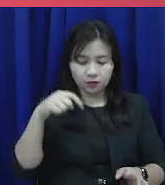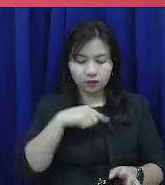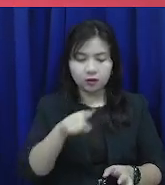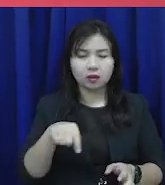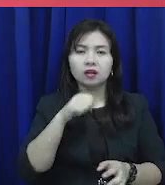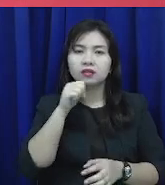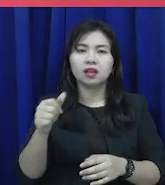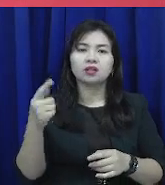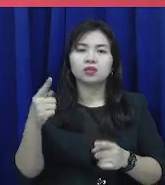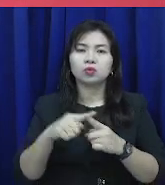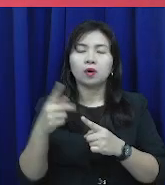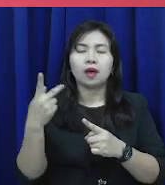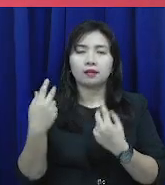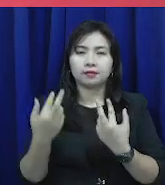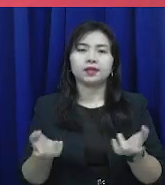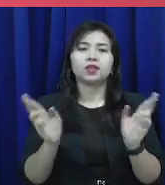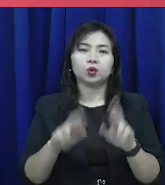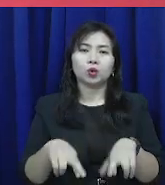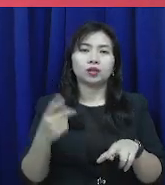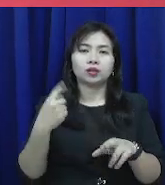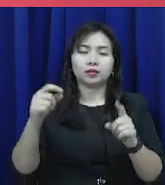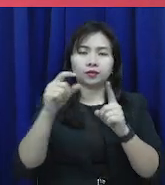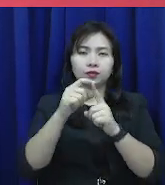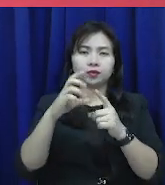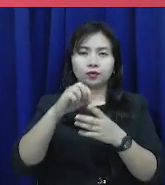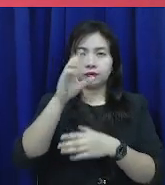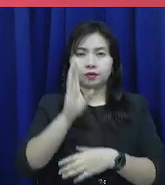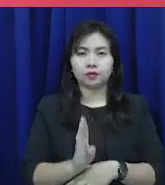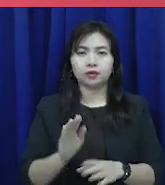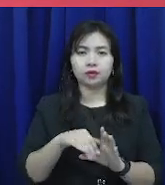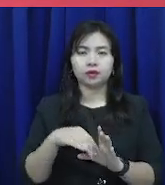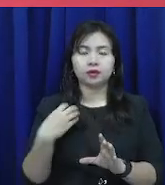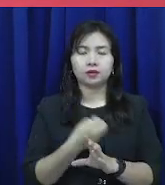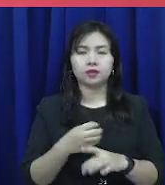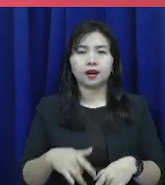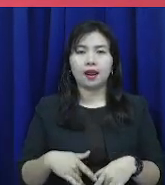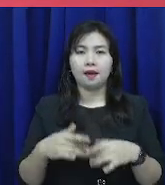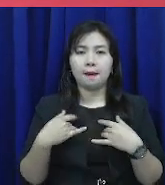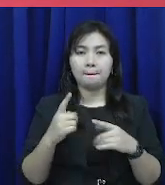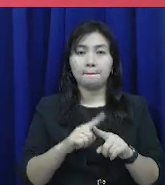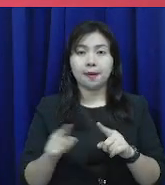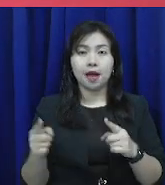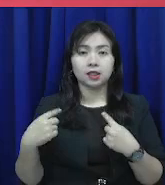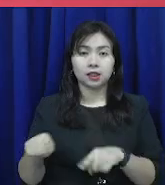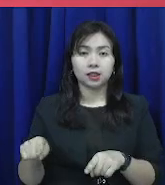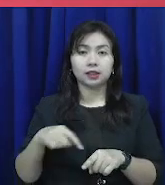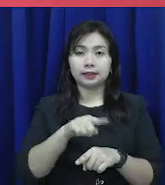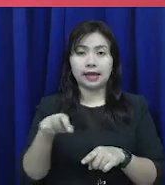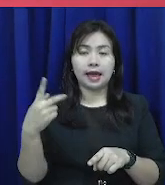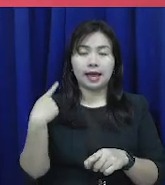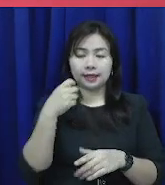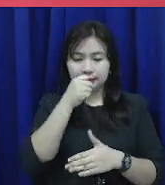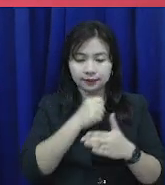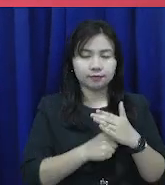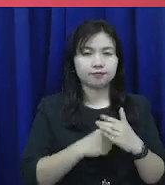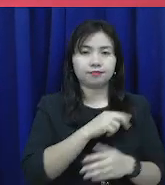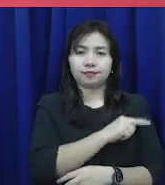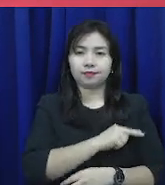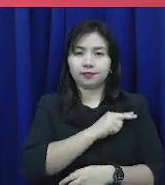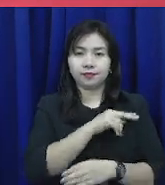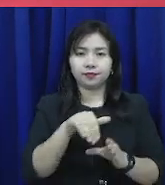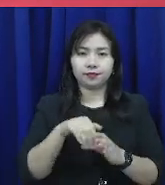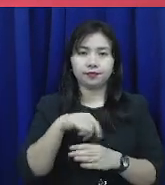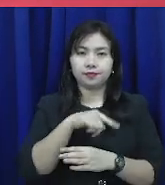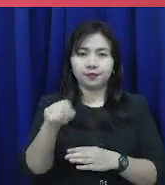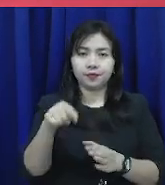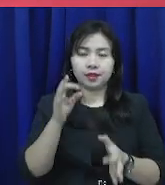hindi magbunga sa atin yung salita ng Diyos No it's not an excuse But since we have that sinful nature in Us agag Hindi po